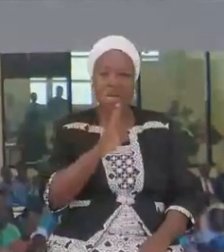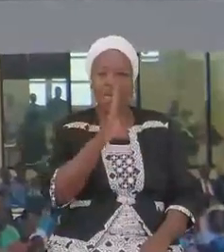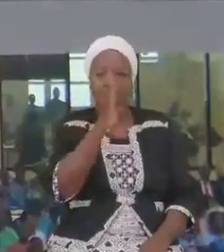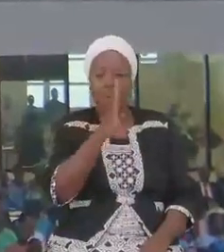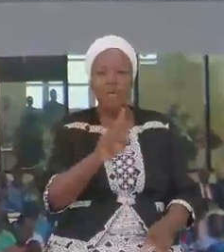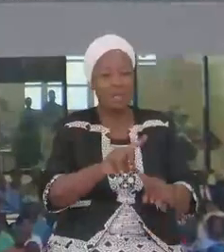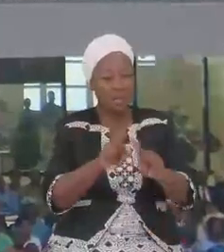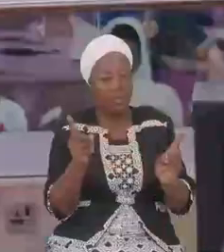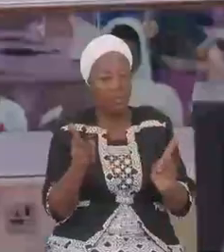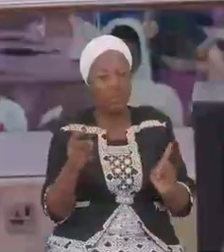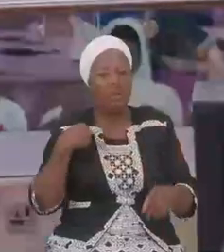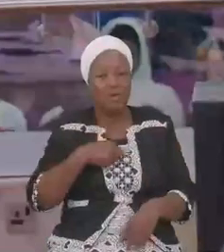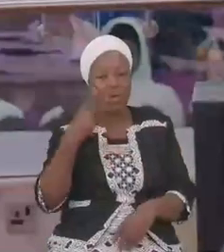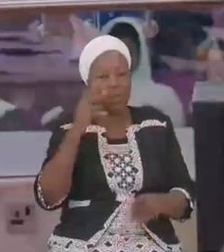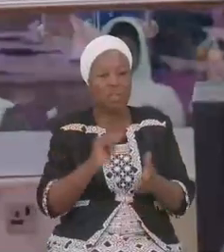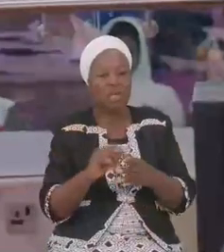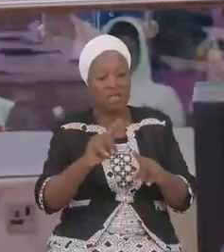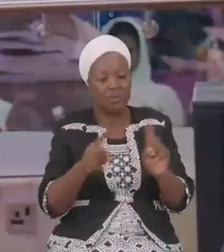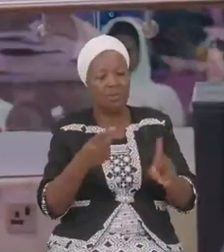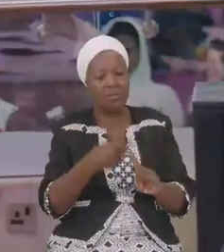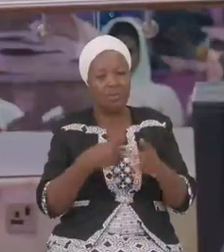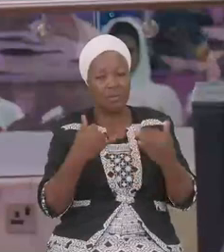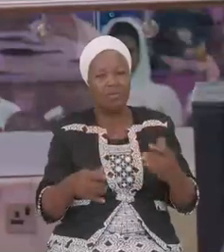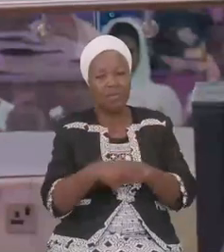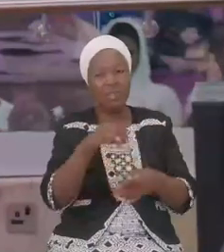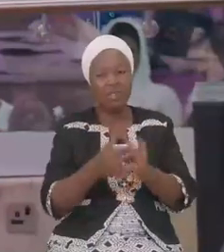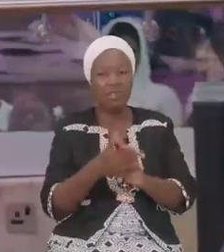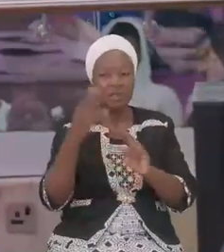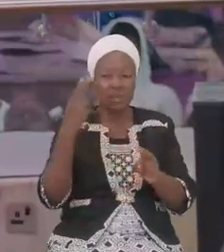Nous allons voir la différence à partir de ce jour au nom de Jésus-Christ.